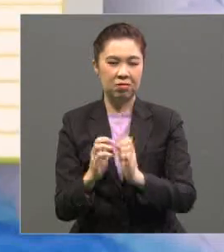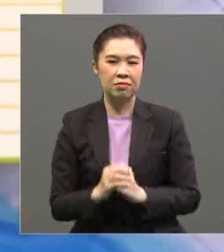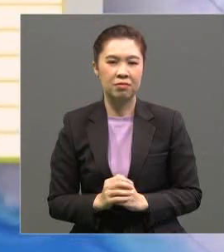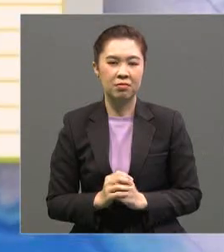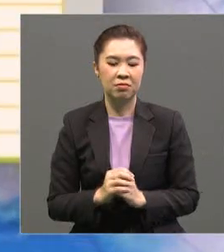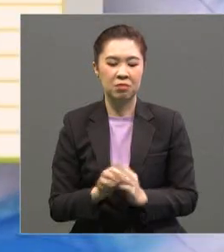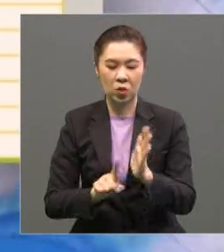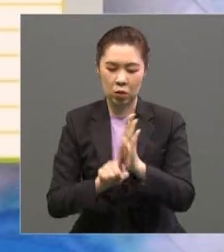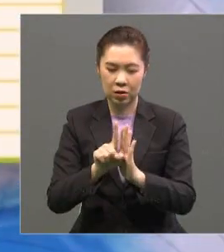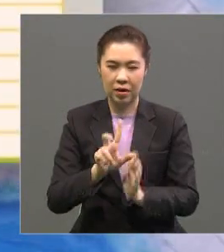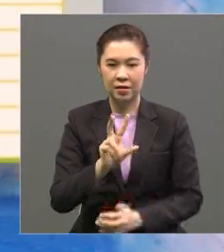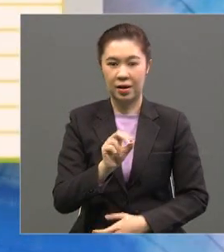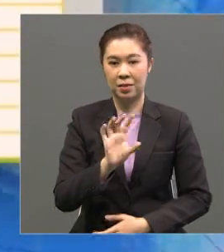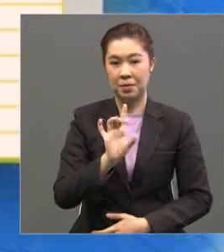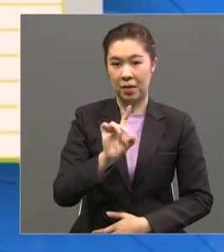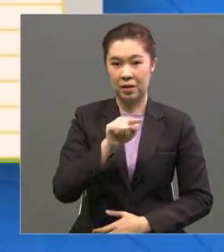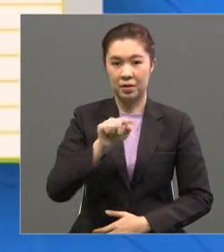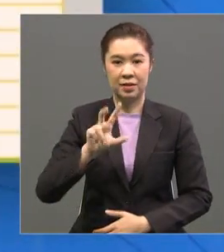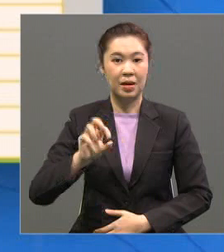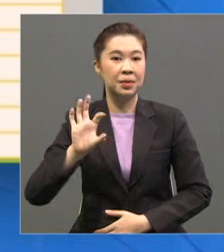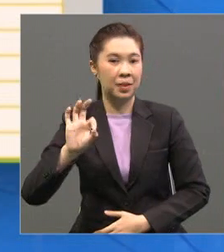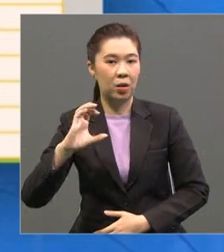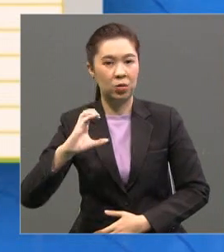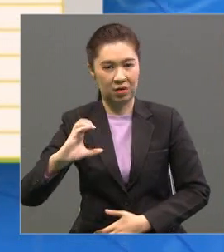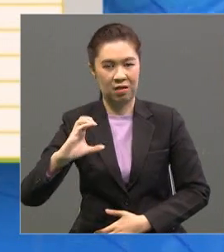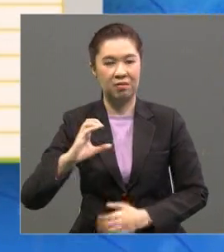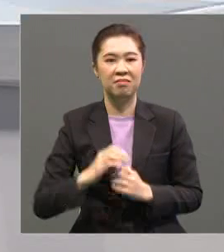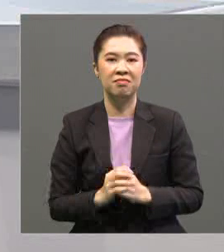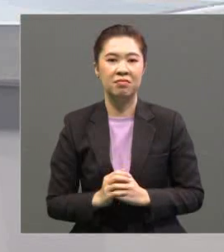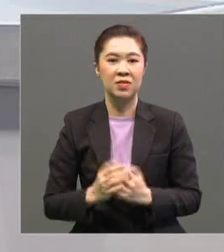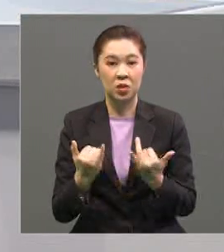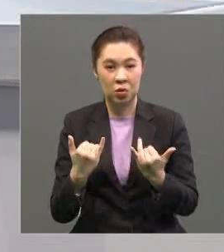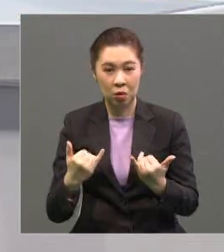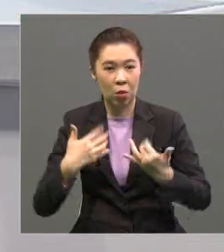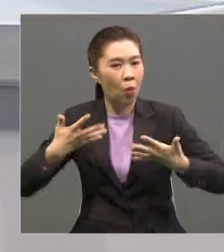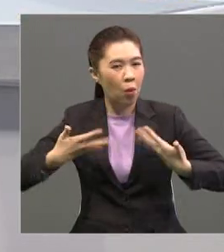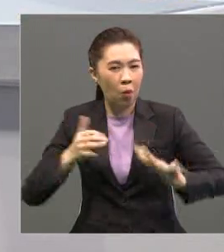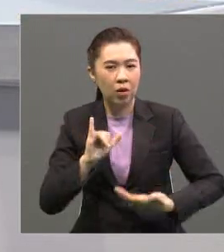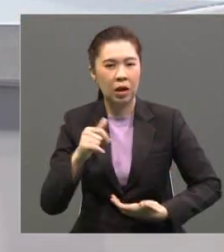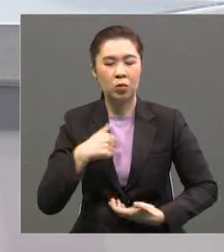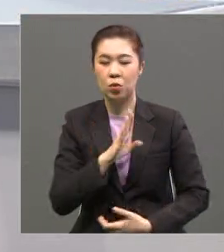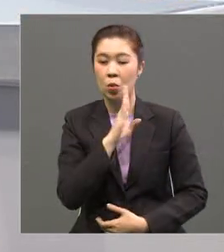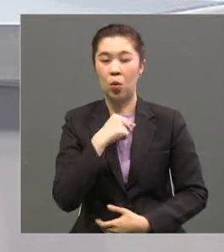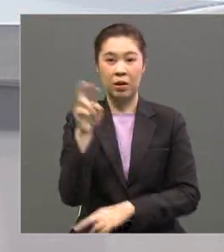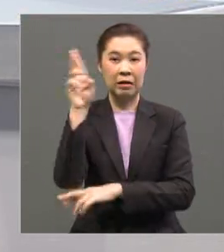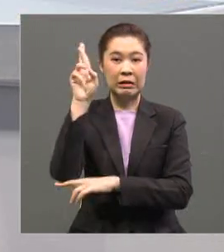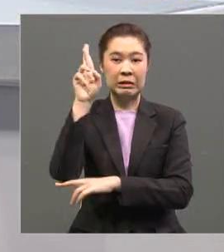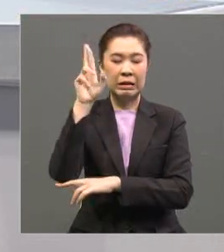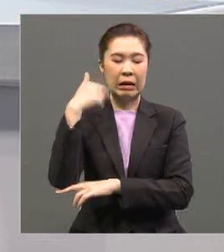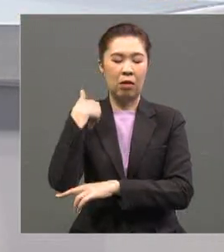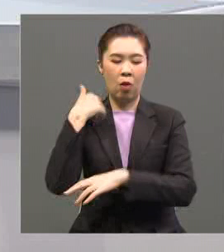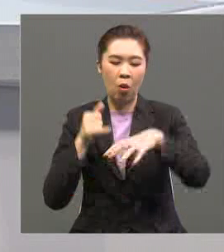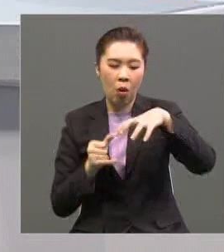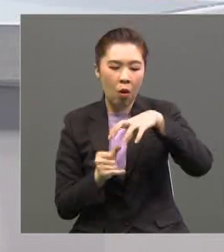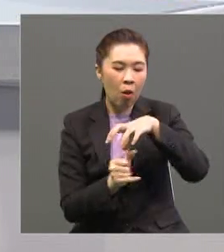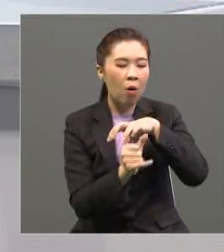นะ 38-39 องศาเซลเซียสนี่ขนาดนี้ยังไม่เข้าสู่ฤดูร้อนในเวลาออกไปในช่วงกลางวันหรือว่าสายๆเนี่ย